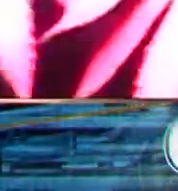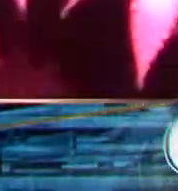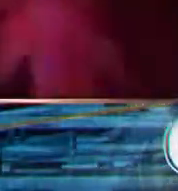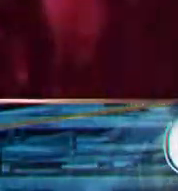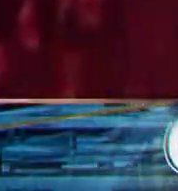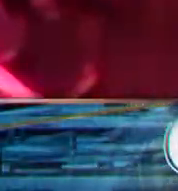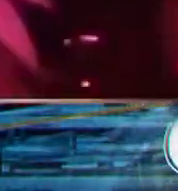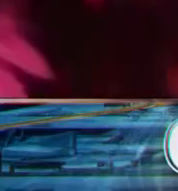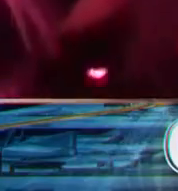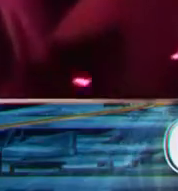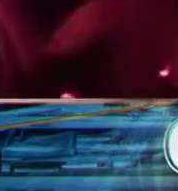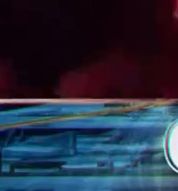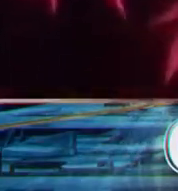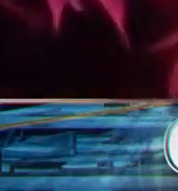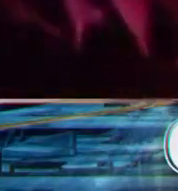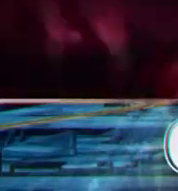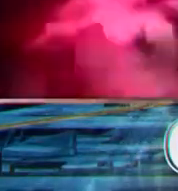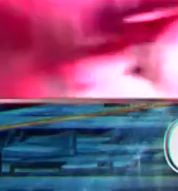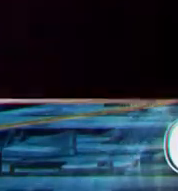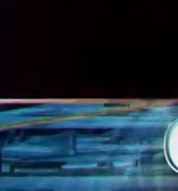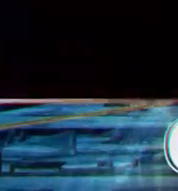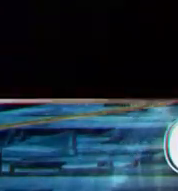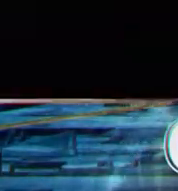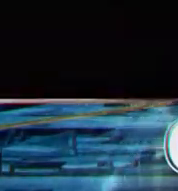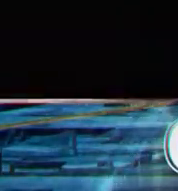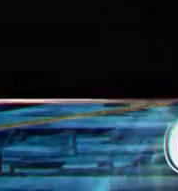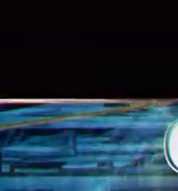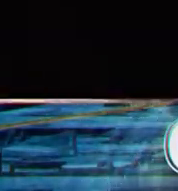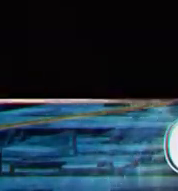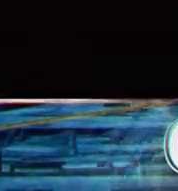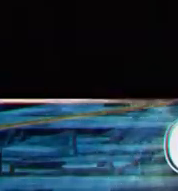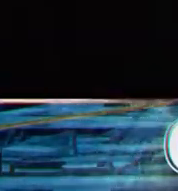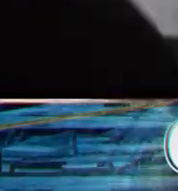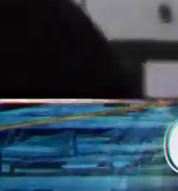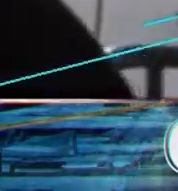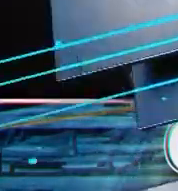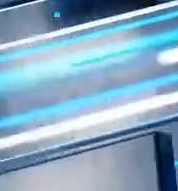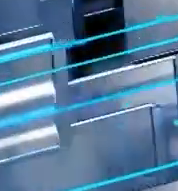Незаконная деятельность. В Вилийском районе обнаружили и закрыли лабораторию по производству наркотиков.